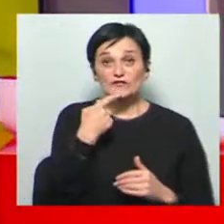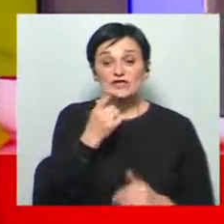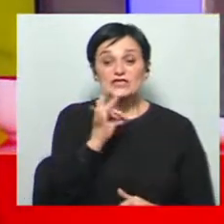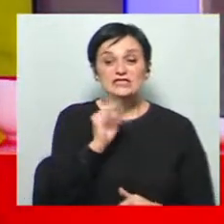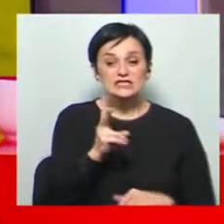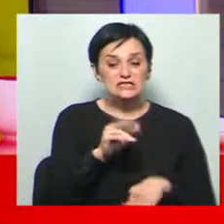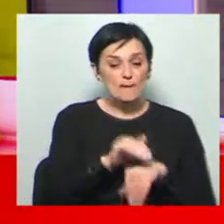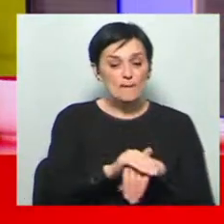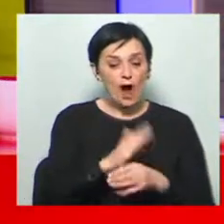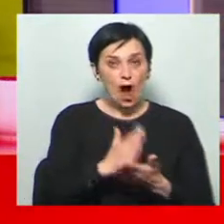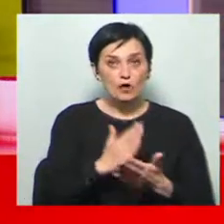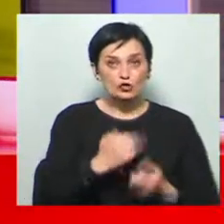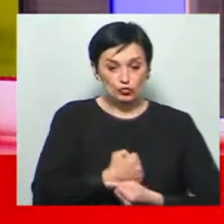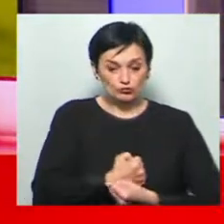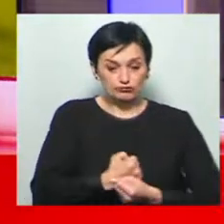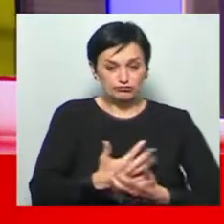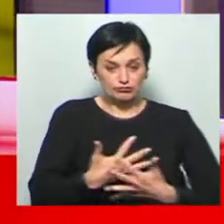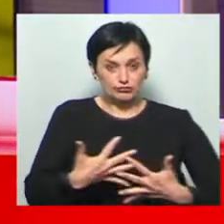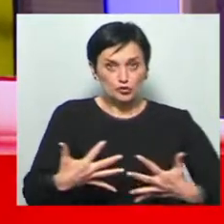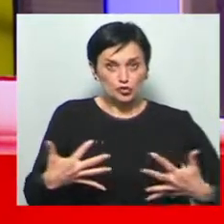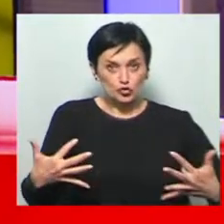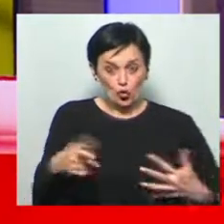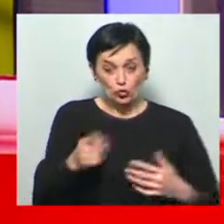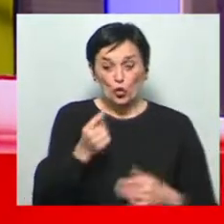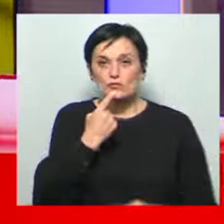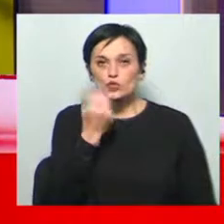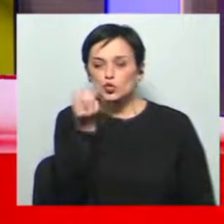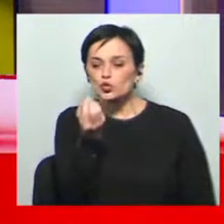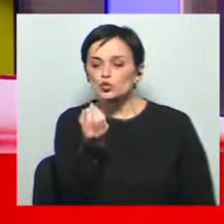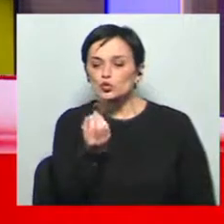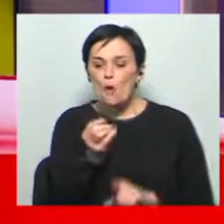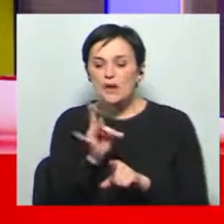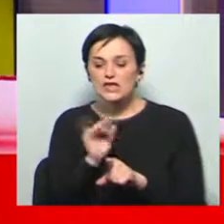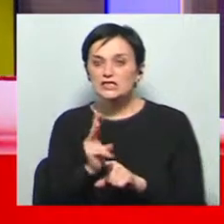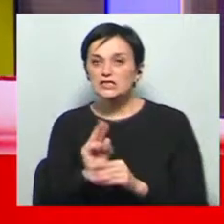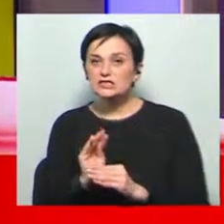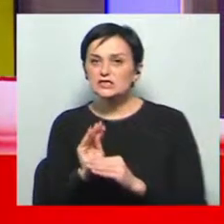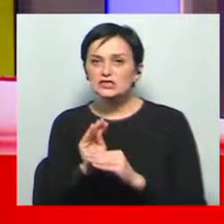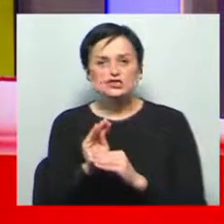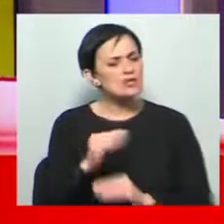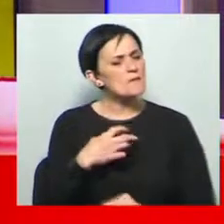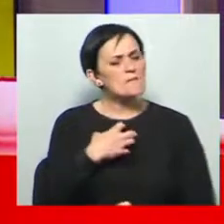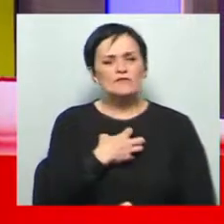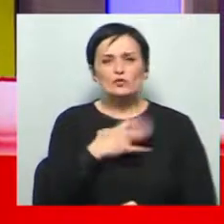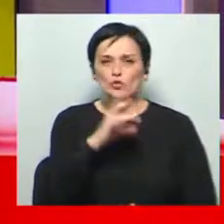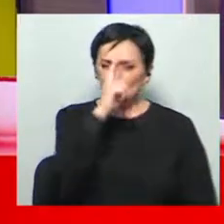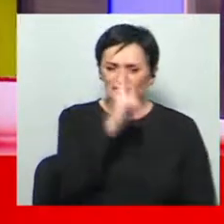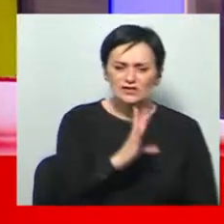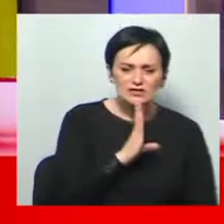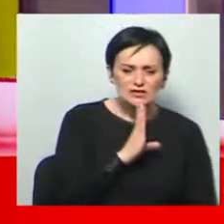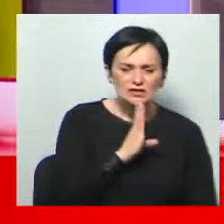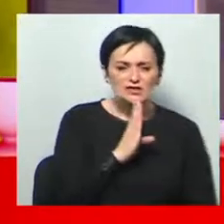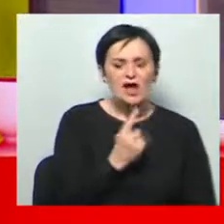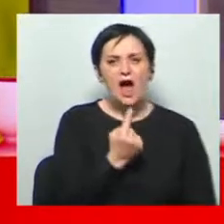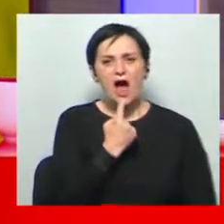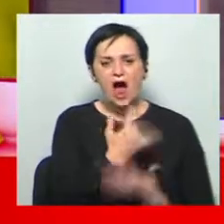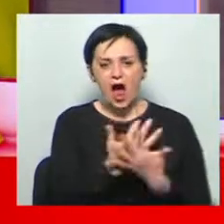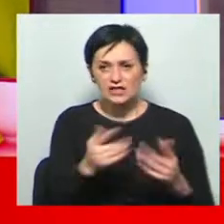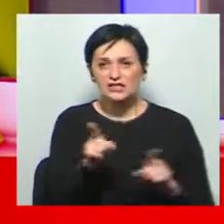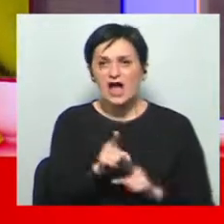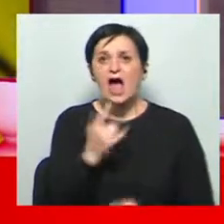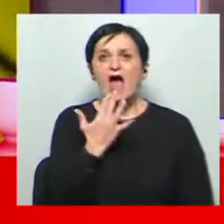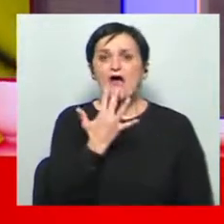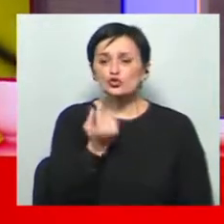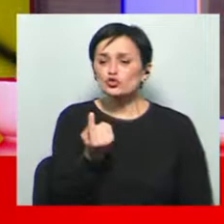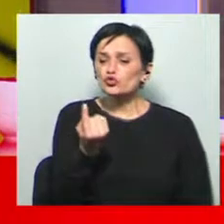რომელიც ზრდის თრომბოზის რისკს. არ აქვს ამ შემთხვევაში მნიშვნელობა ასაკს და სქესს. და სხვადასხვა ეთნიკურ